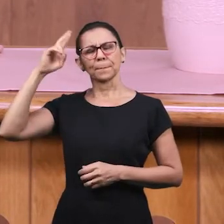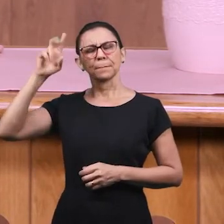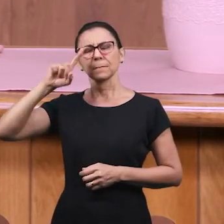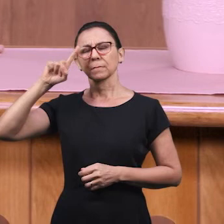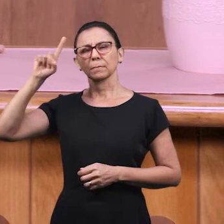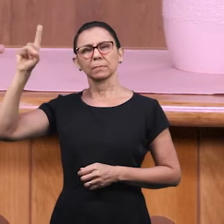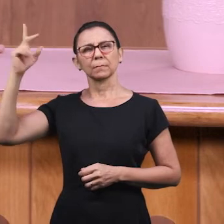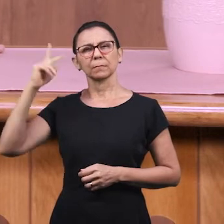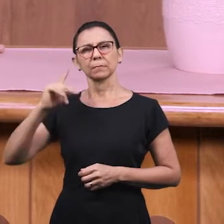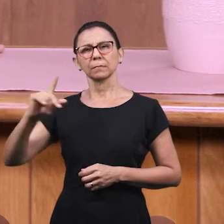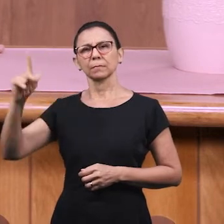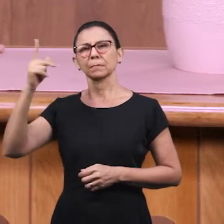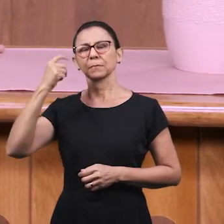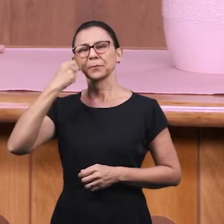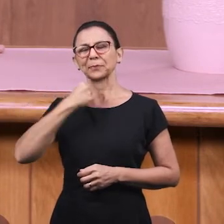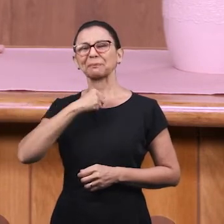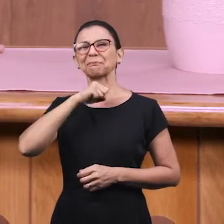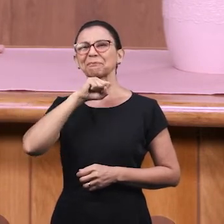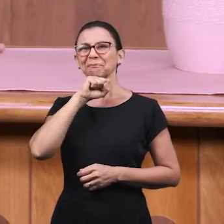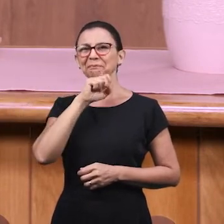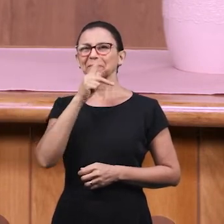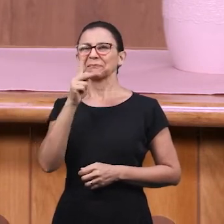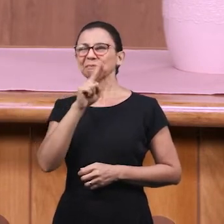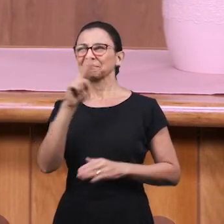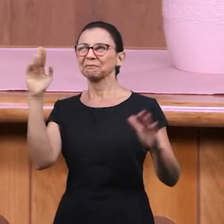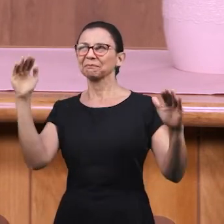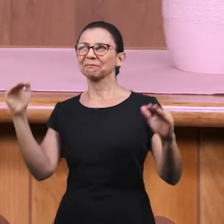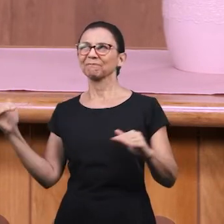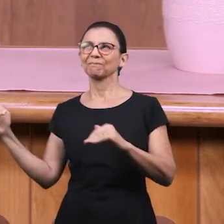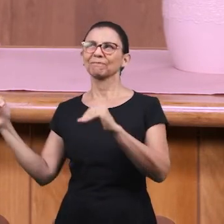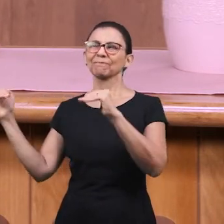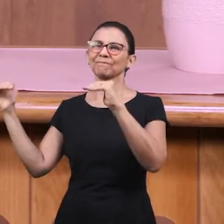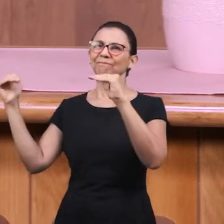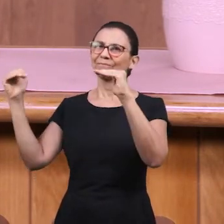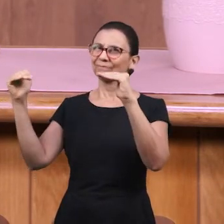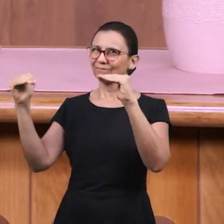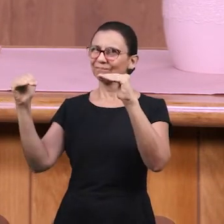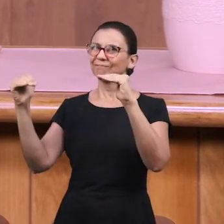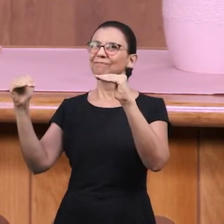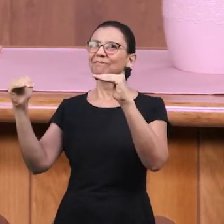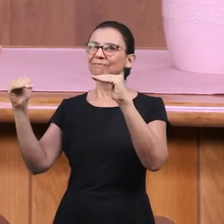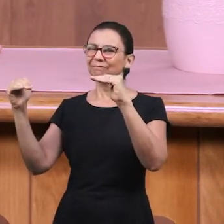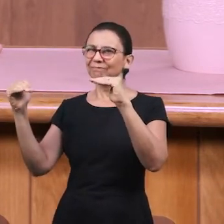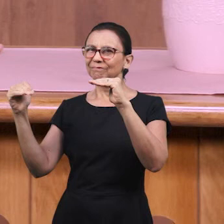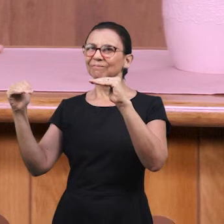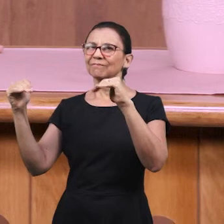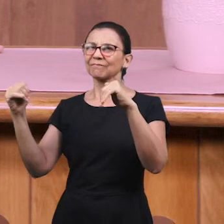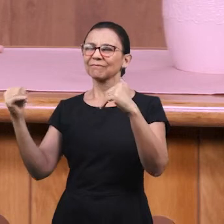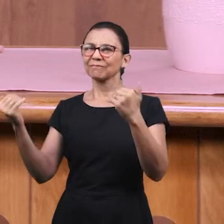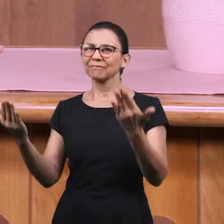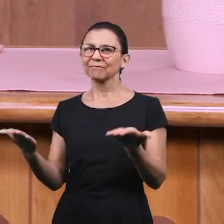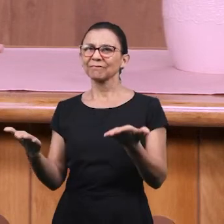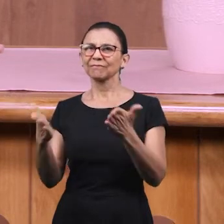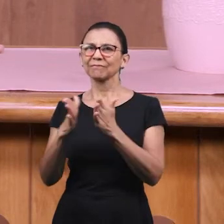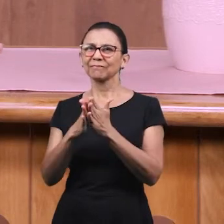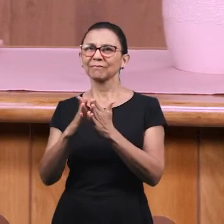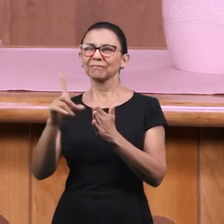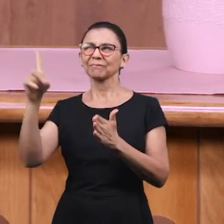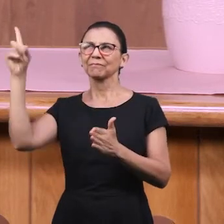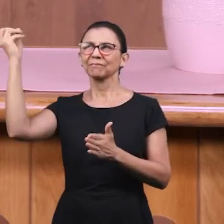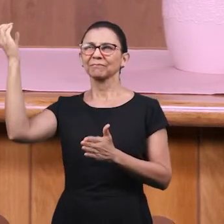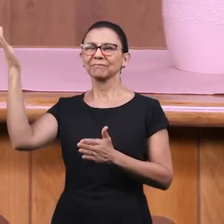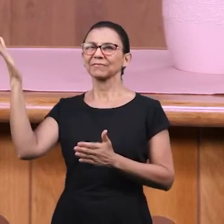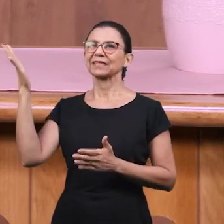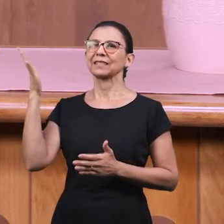Господь и Бог наш, вечный Отец, мы славим имя Твое за слово, которое Ты